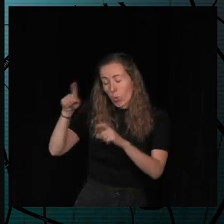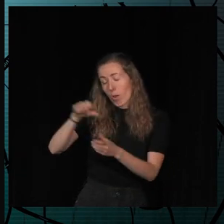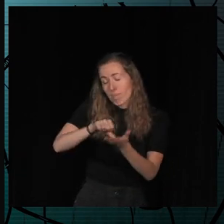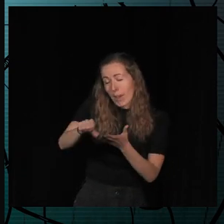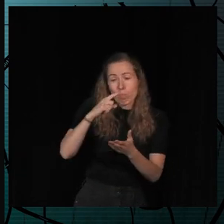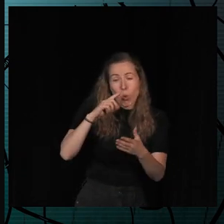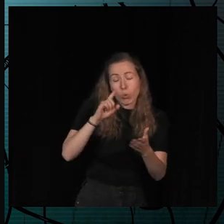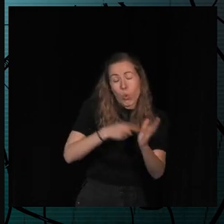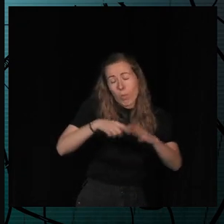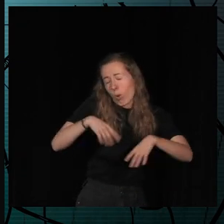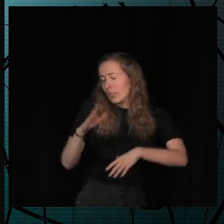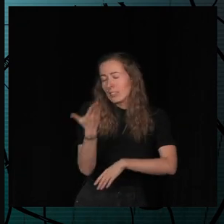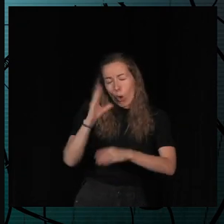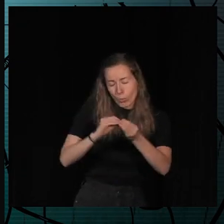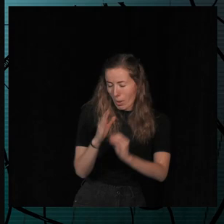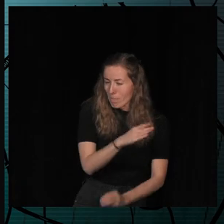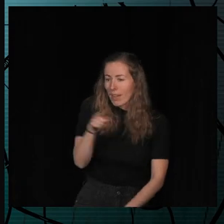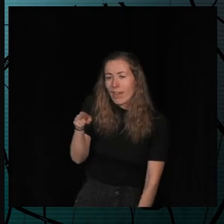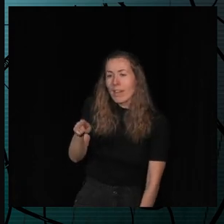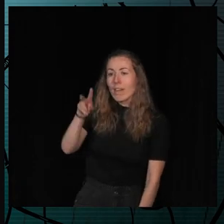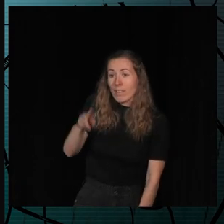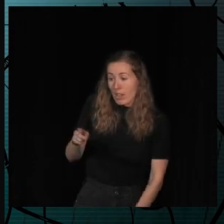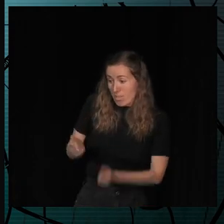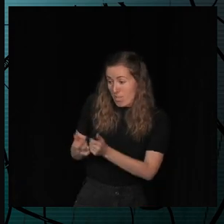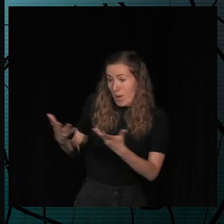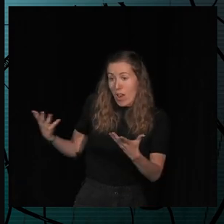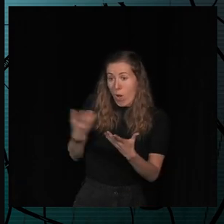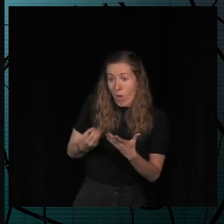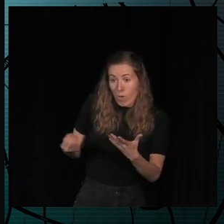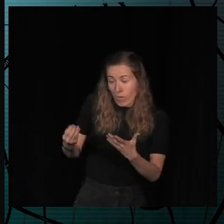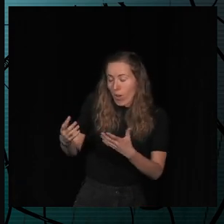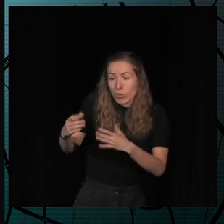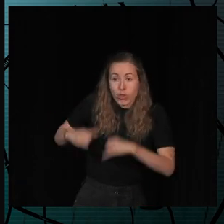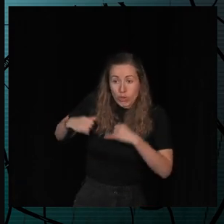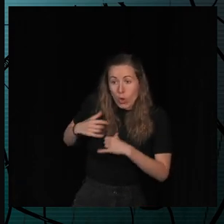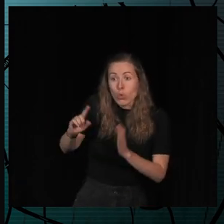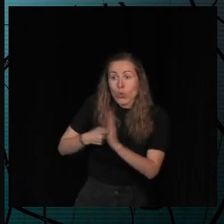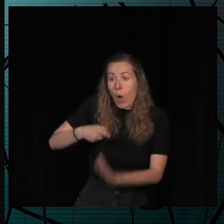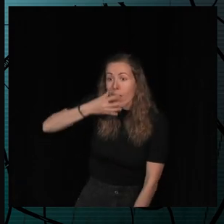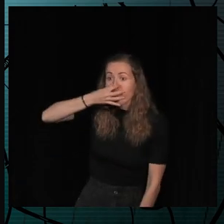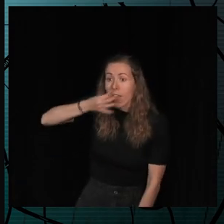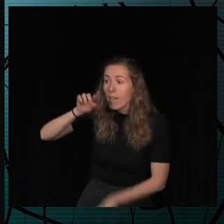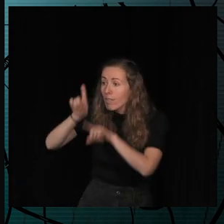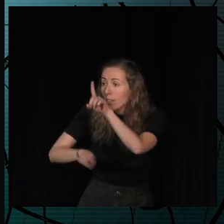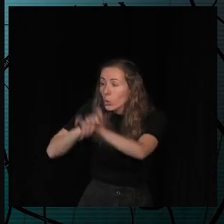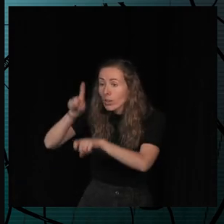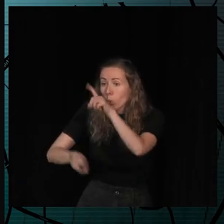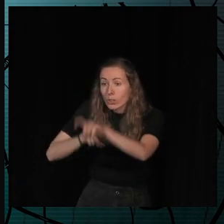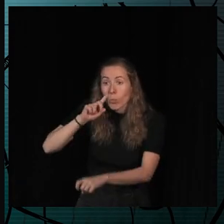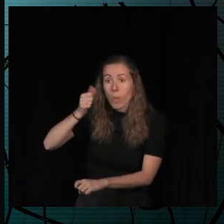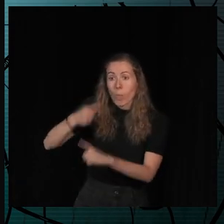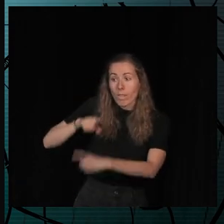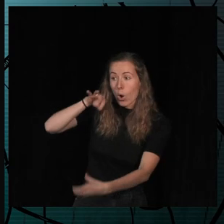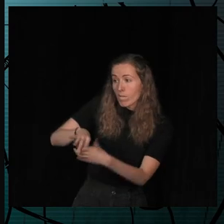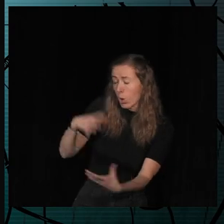chose et plein de gamins ont eu le droit de poser des questions naïves euh parce que c'était leur premier vote